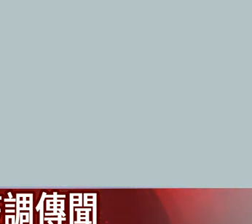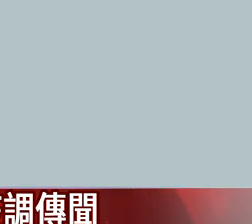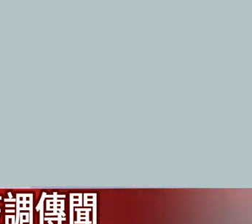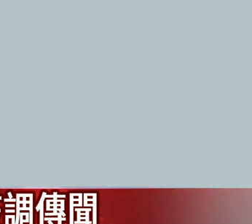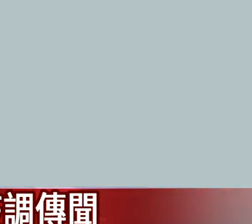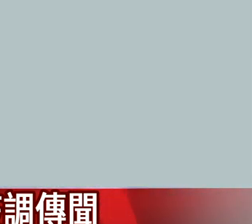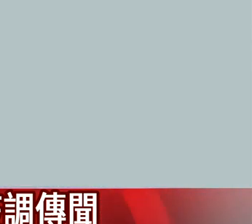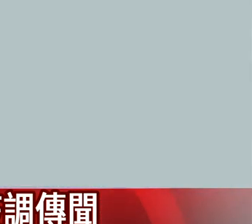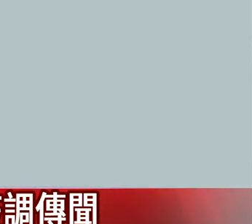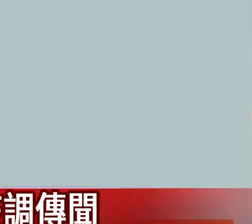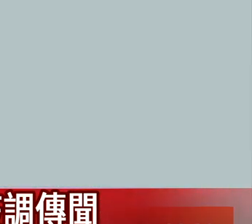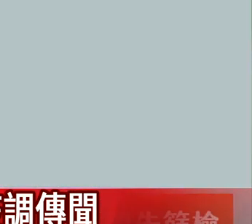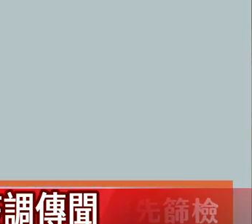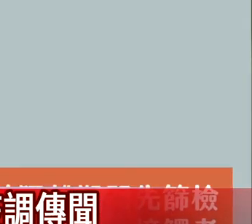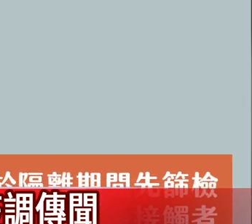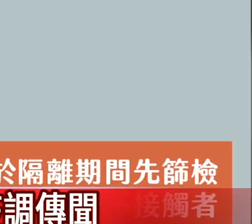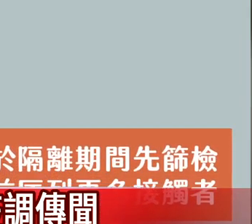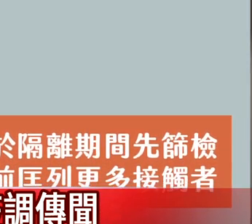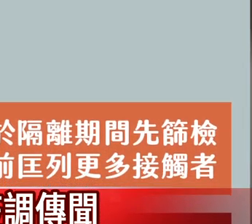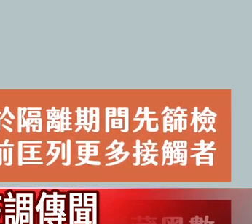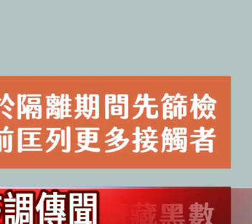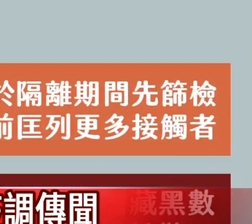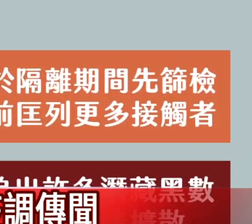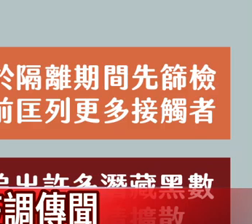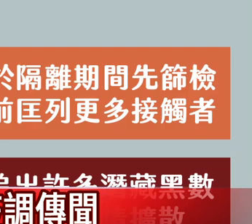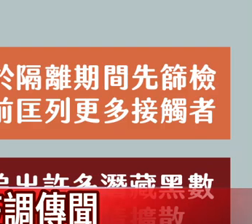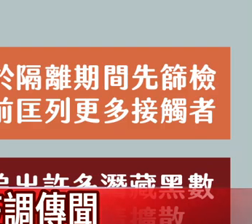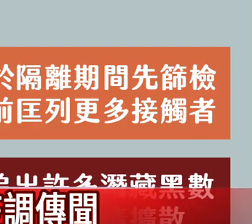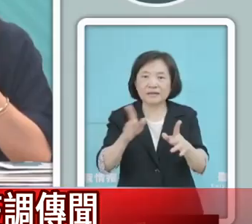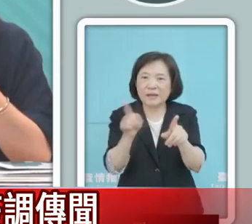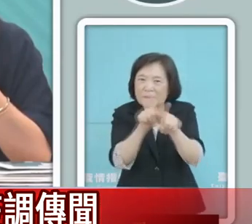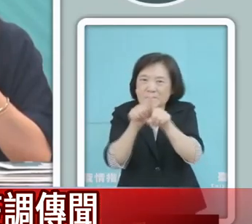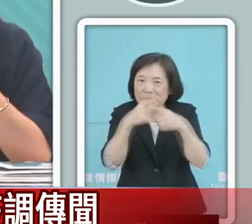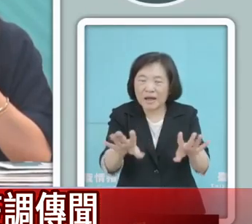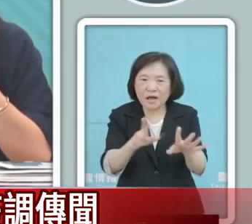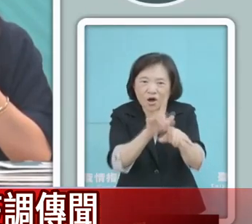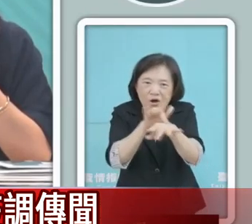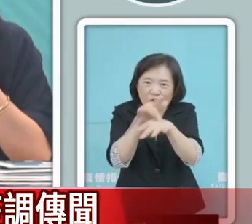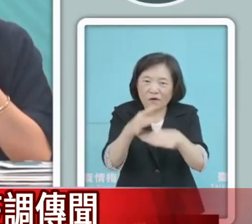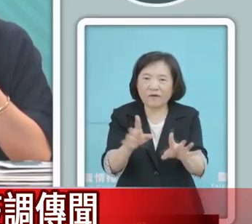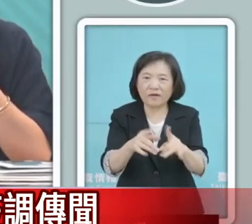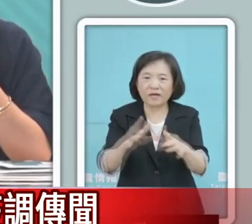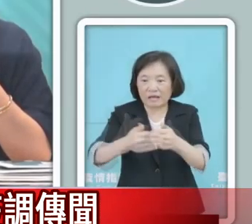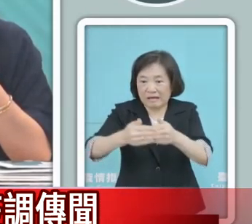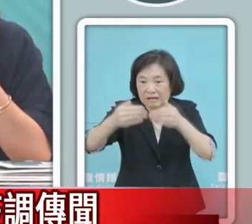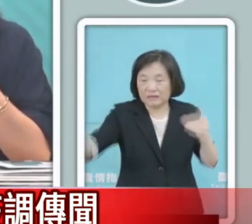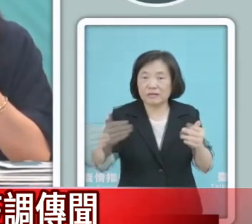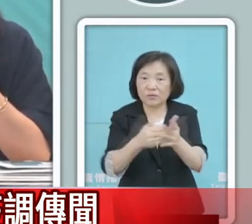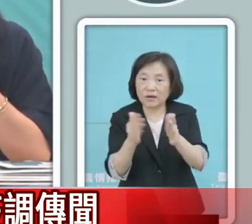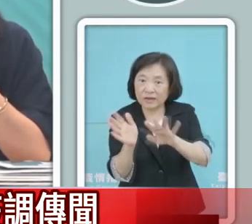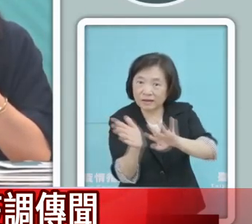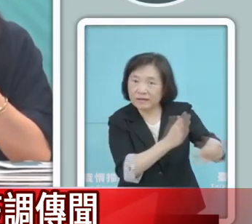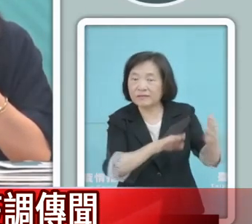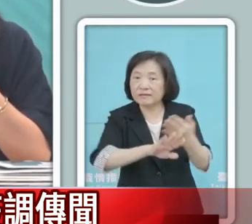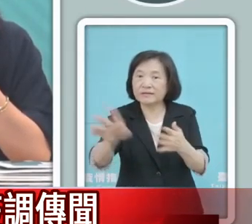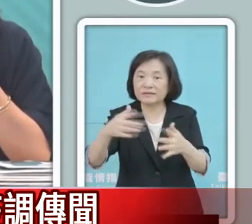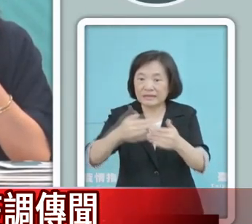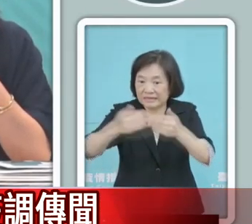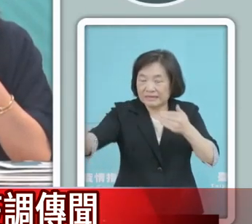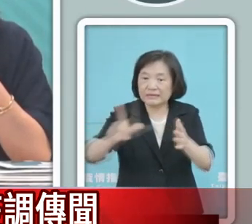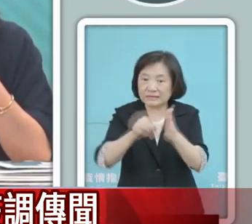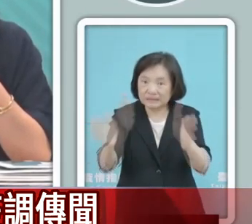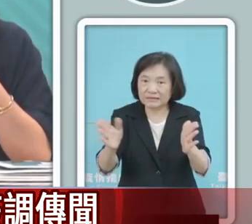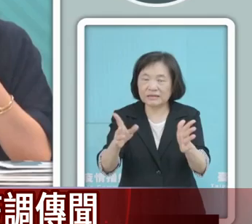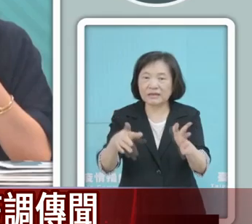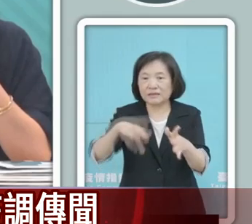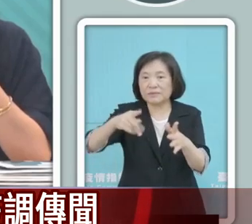逐一打电话询问，鼓励快筛。 在这个亲密接触者的部分，除了框列隔离之外，其实在隔离期间是